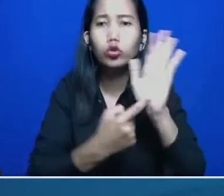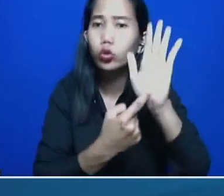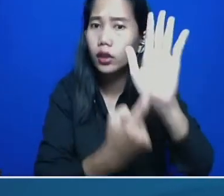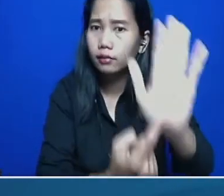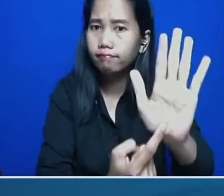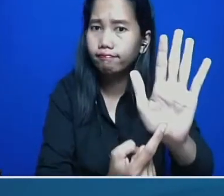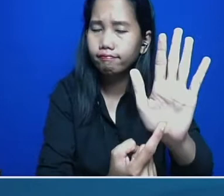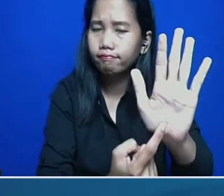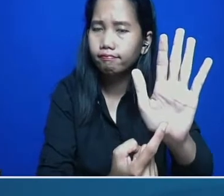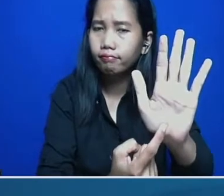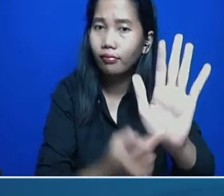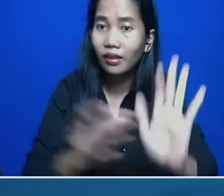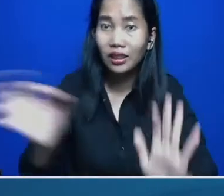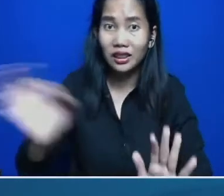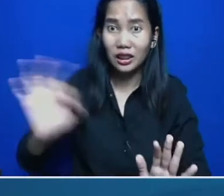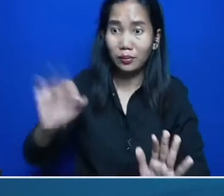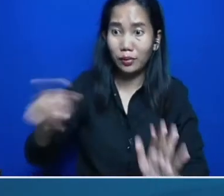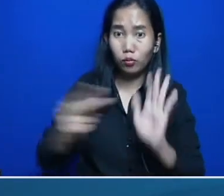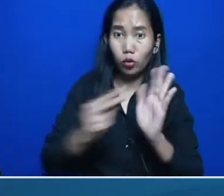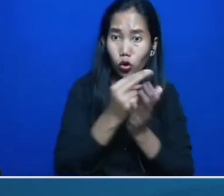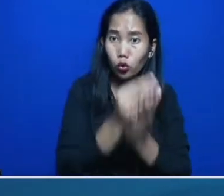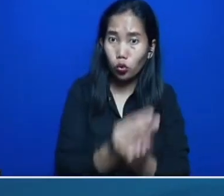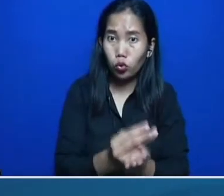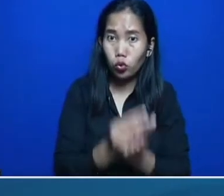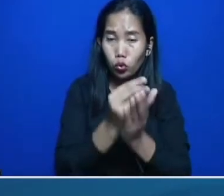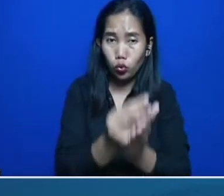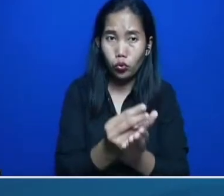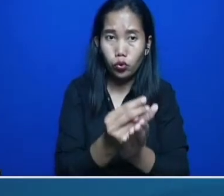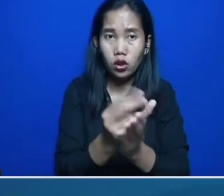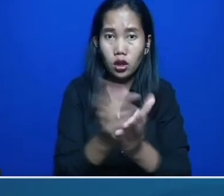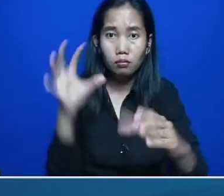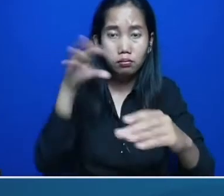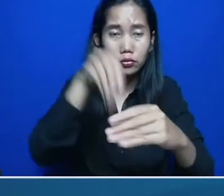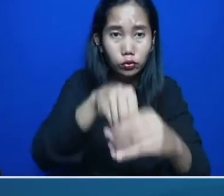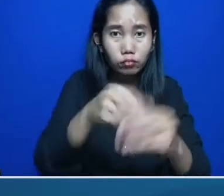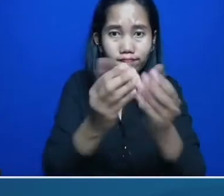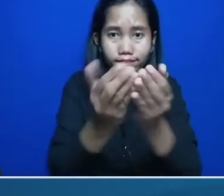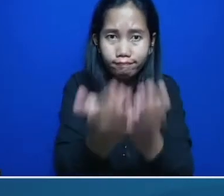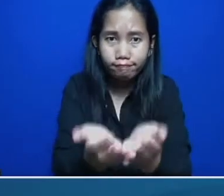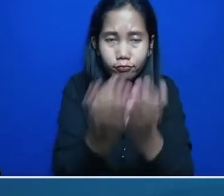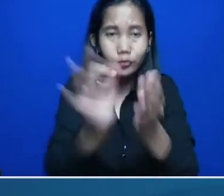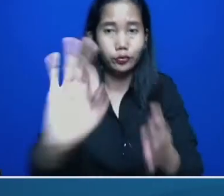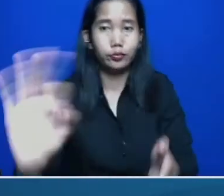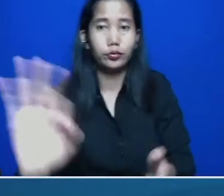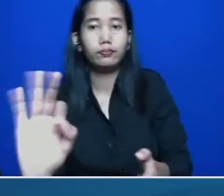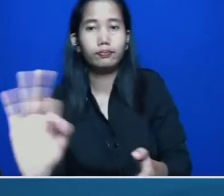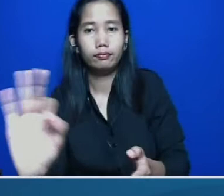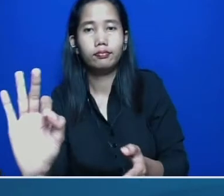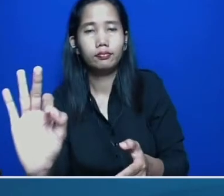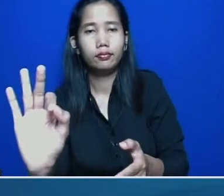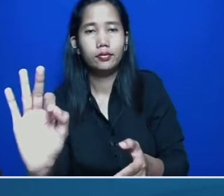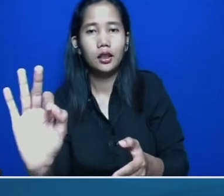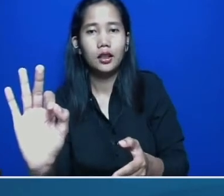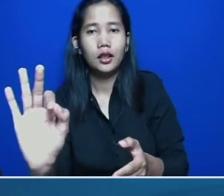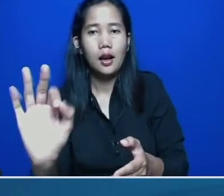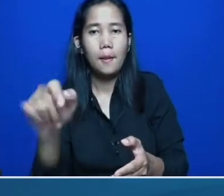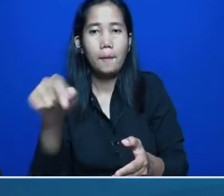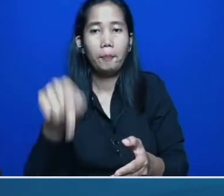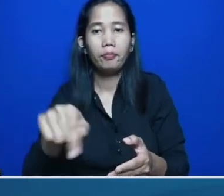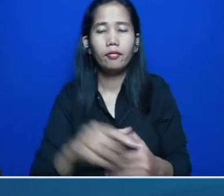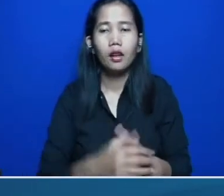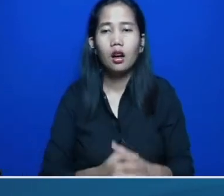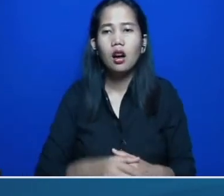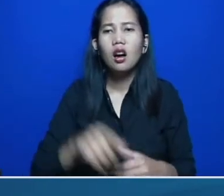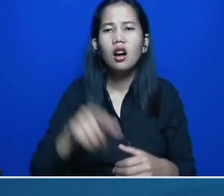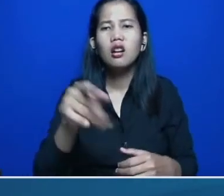kejadian 7 ayat 2 dari segala binatang yang tidak harkam haruslah kau ambil tujuh pasang yang